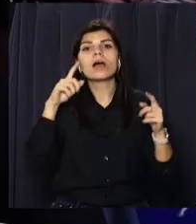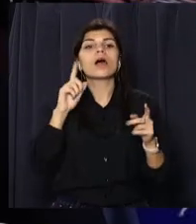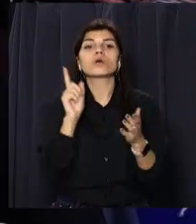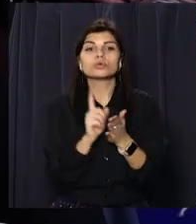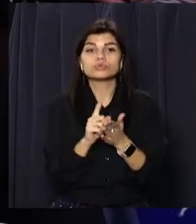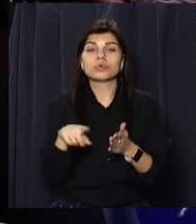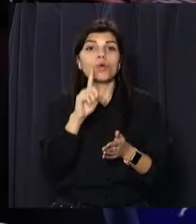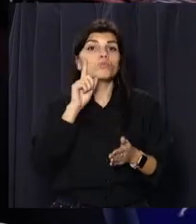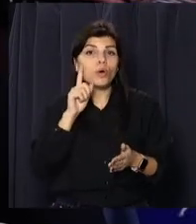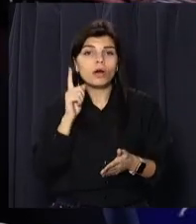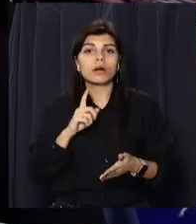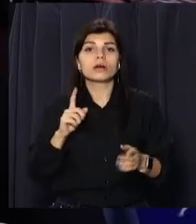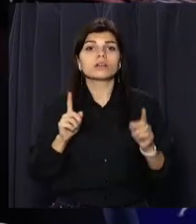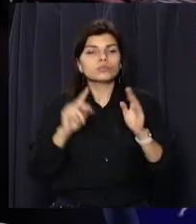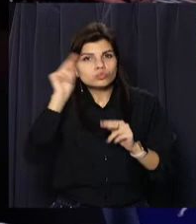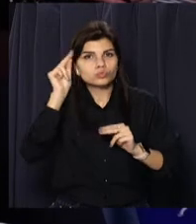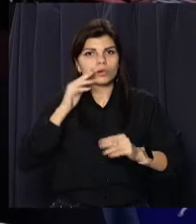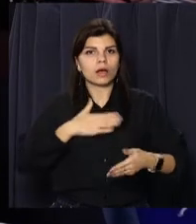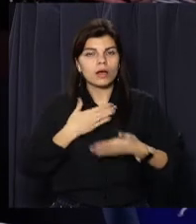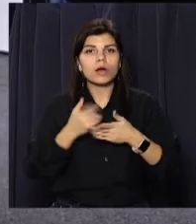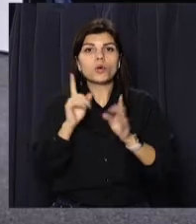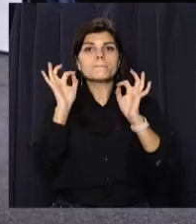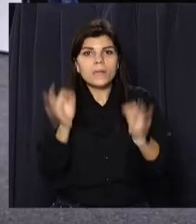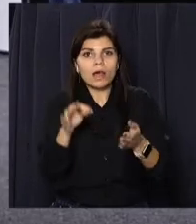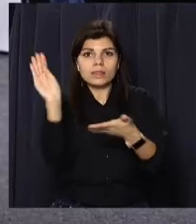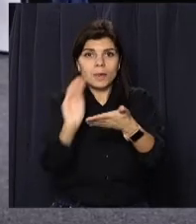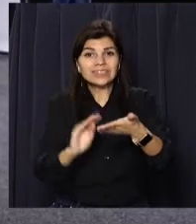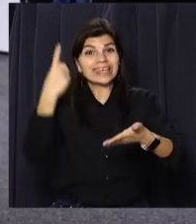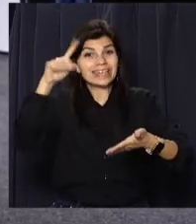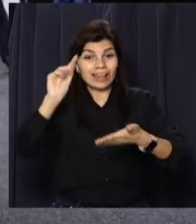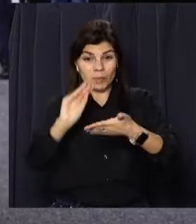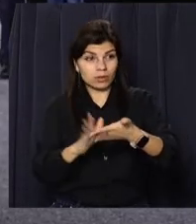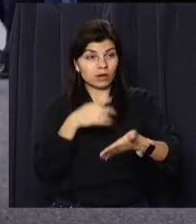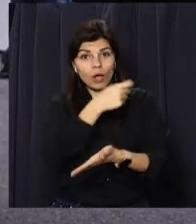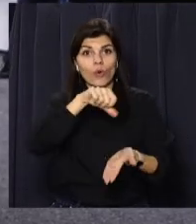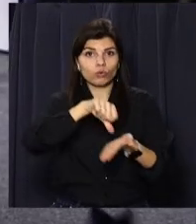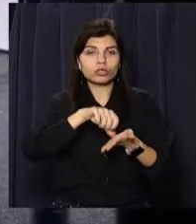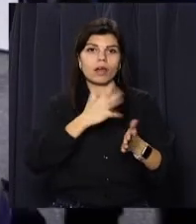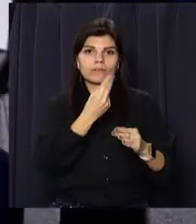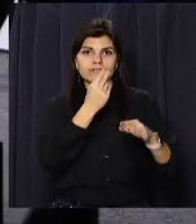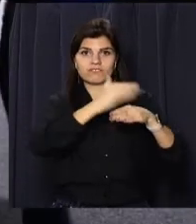навчити активну молодь правильно створювати заявки до бюджету участі.